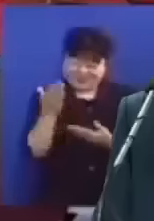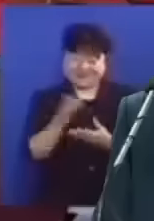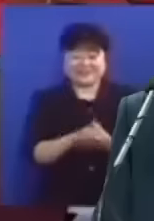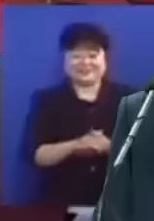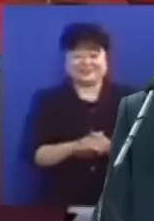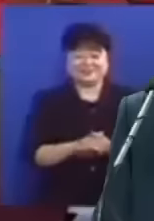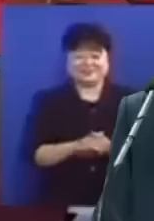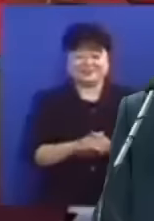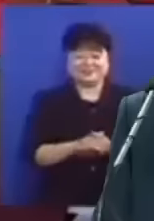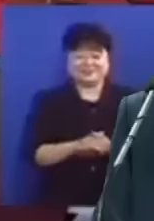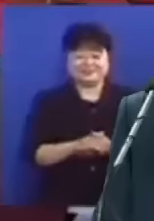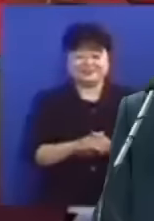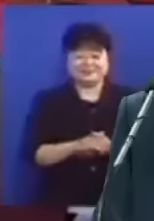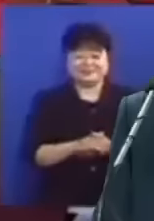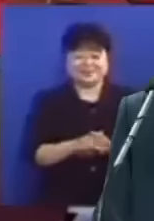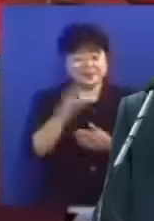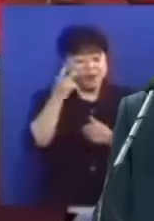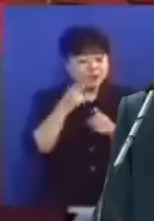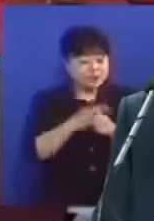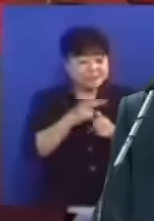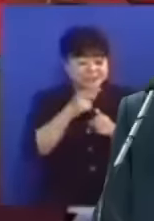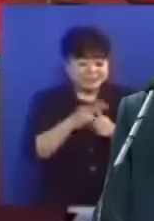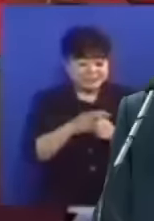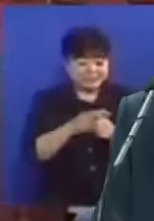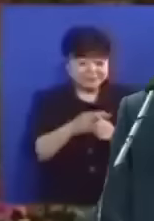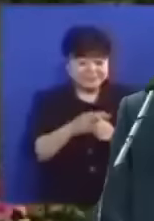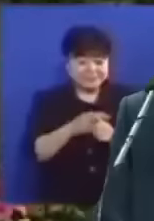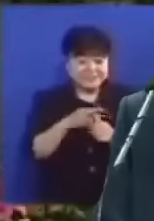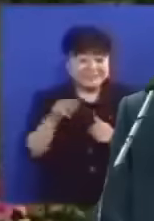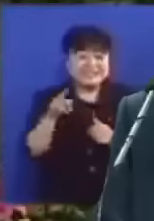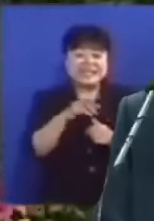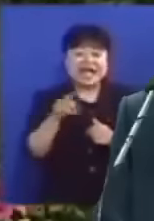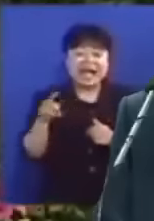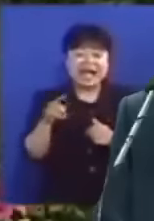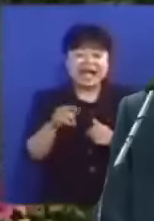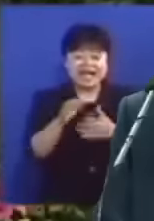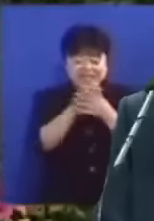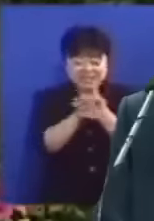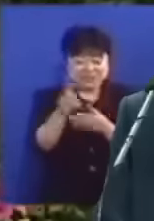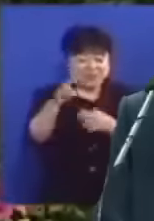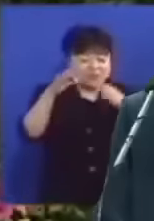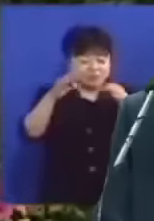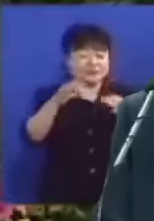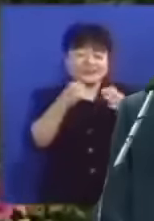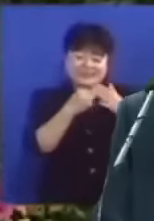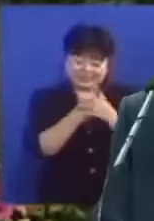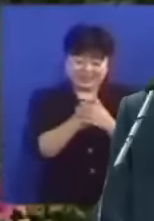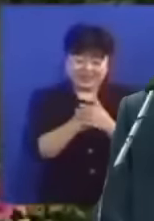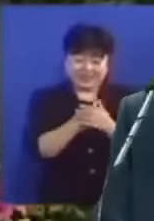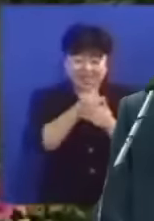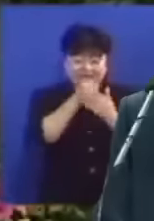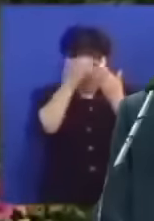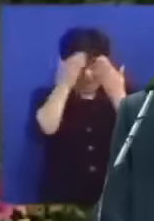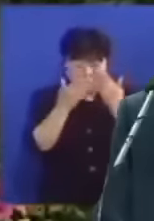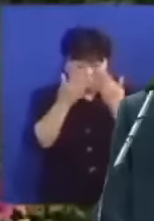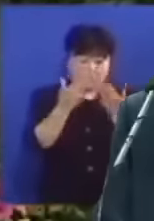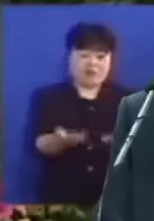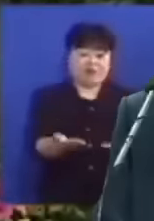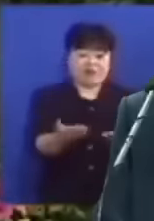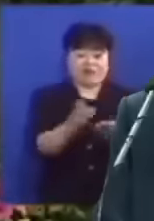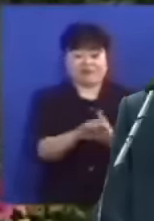것입니다. 바울 선생과 신라의 기도와 찬송 때문에 감옥문이 다